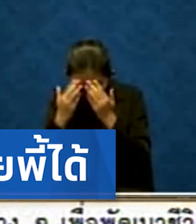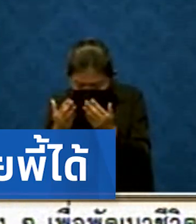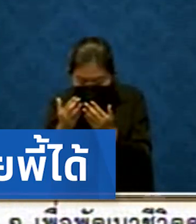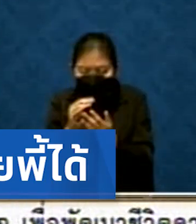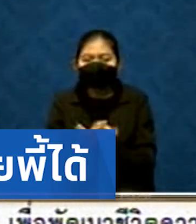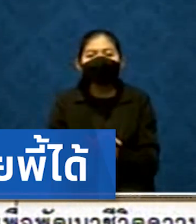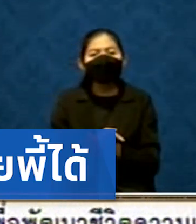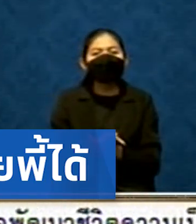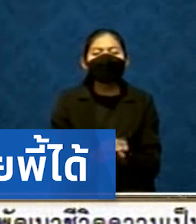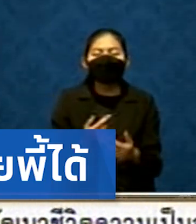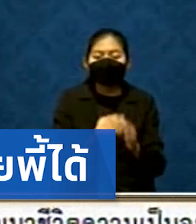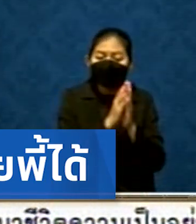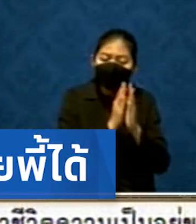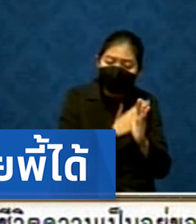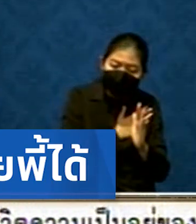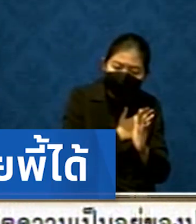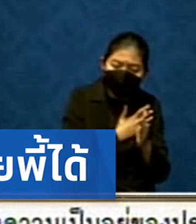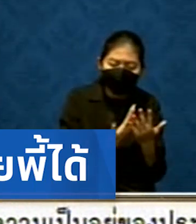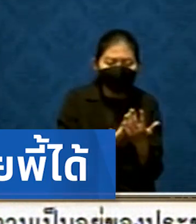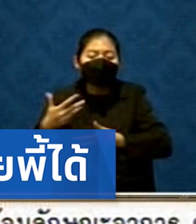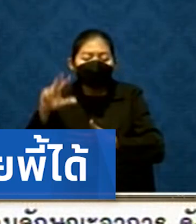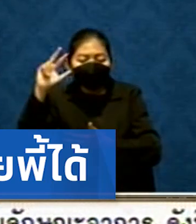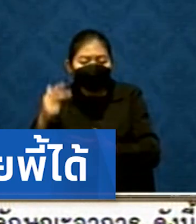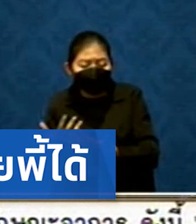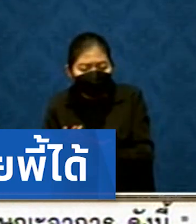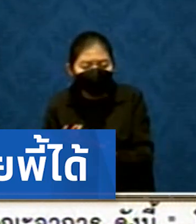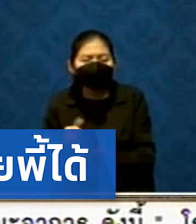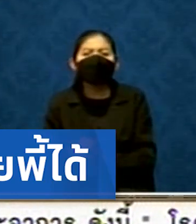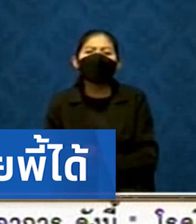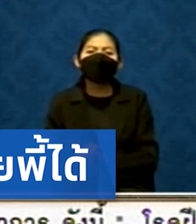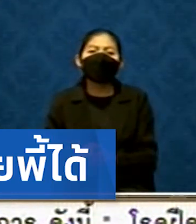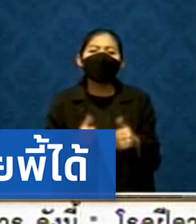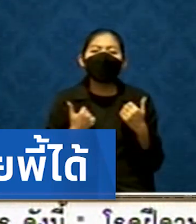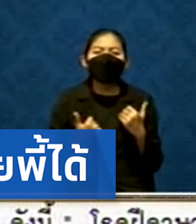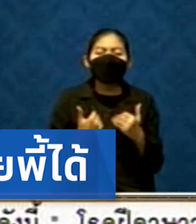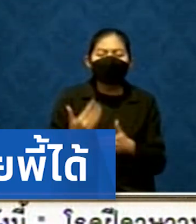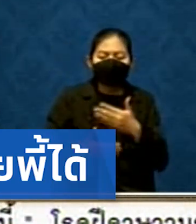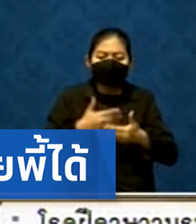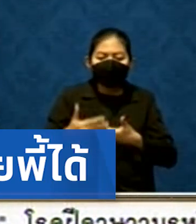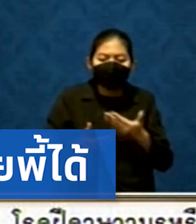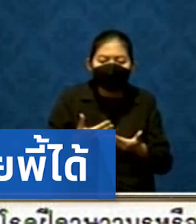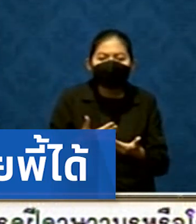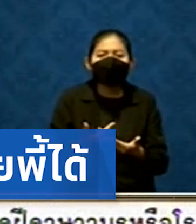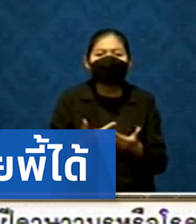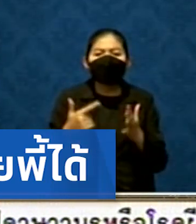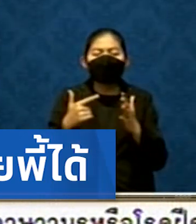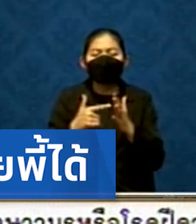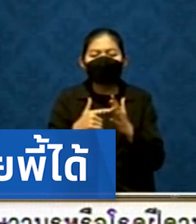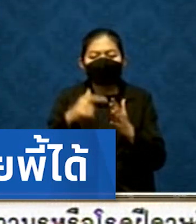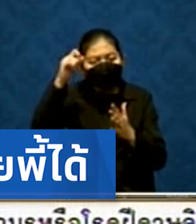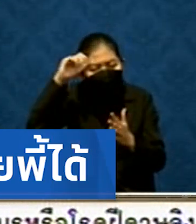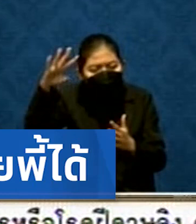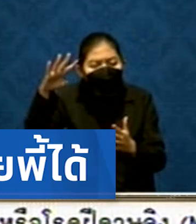แต่เจ้าอาวาสในพื้นที่ผมเขาก็ไม่เห็นด้วยกับเรื่องนี้วันนี้คนค้ายาเสพติดทุกคนเลิกไม่มีใครขายย